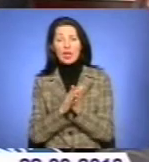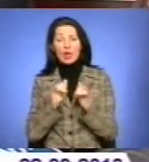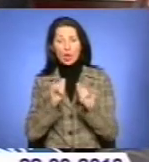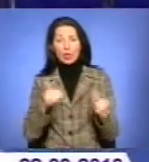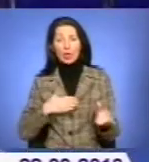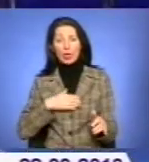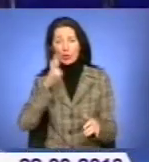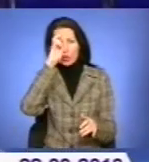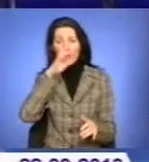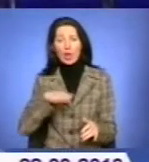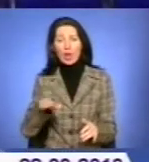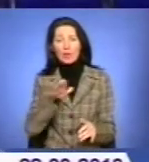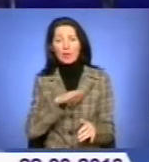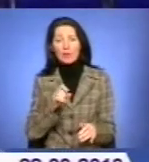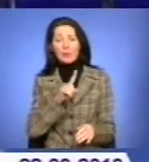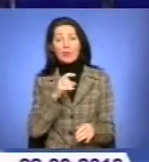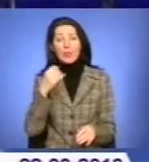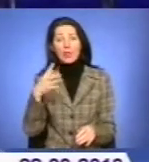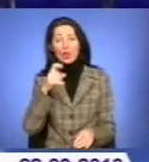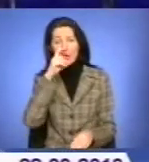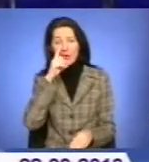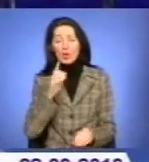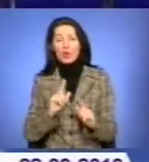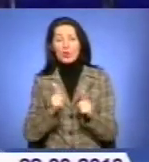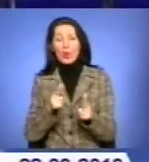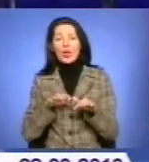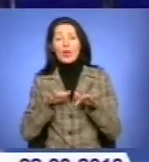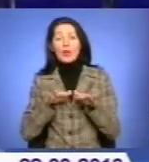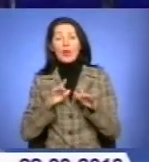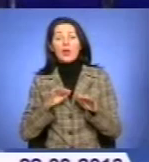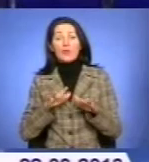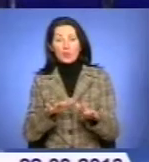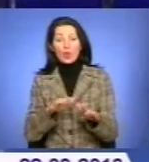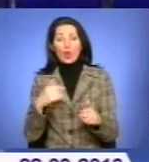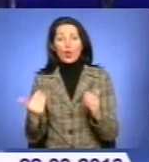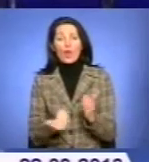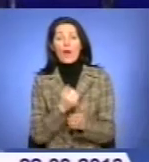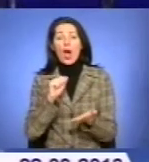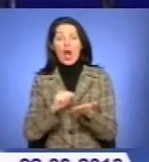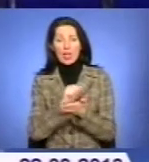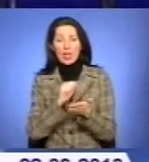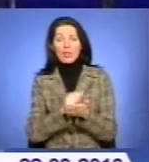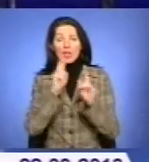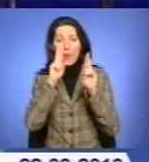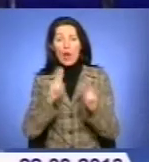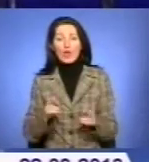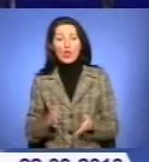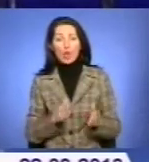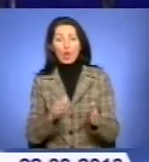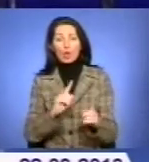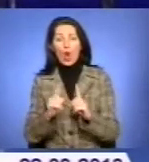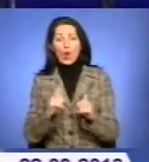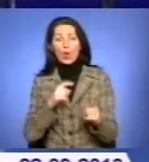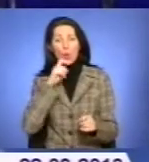країни. З 15 квітня вступає в дію нова редакція правил дорожнього руху України. Зміни внесли